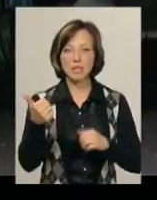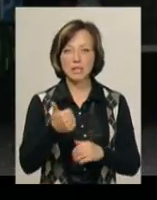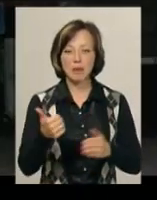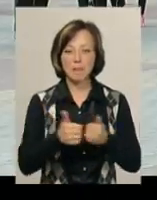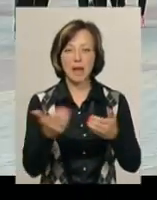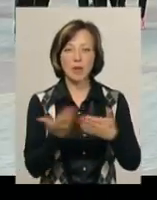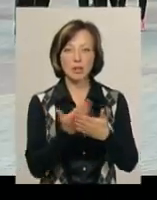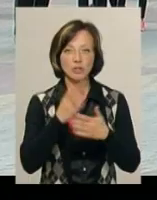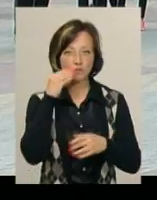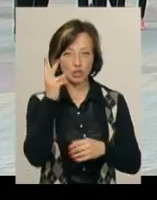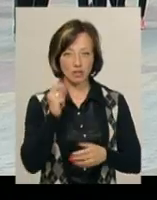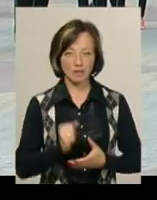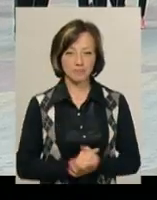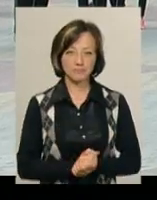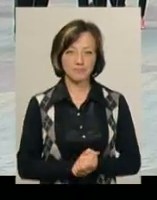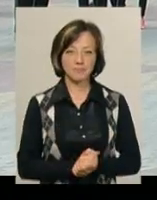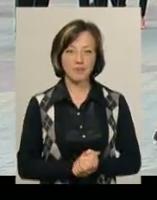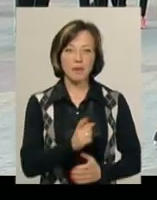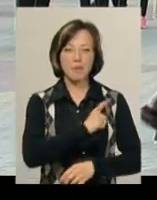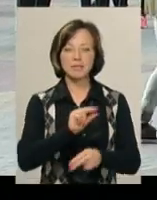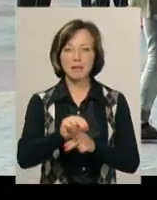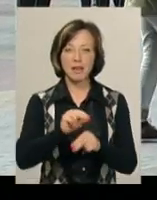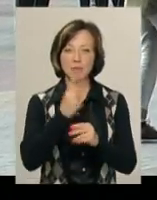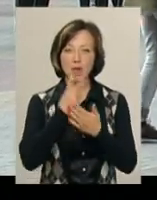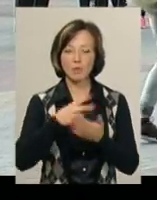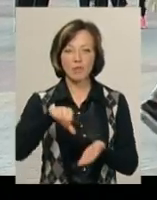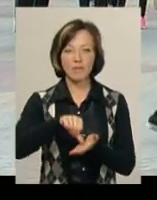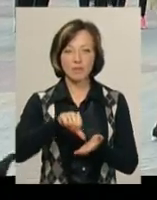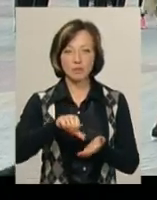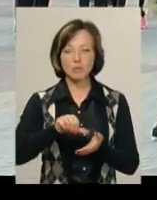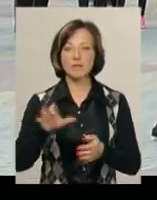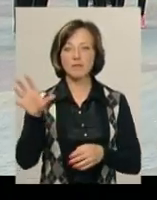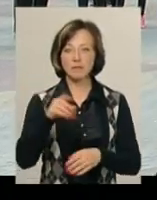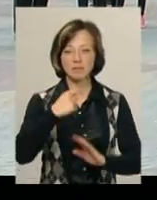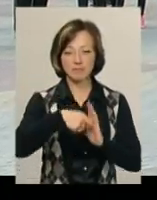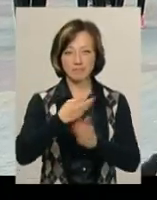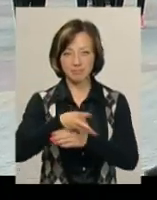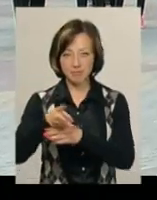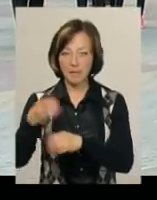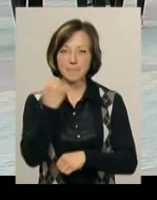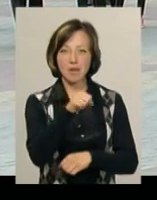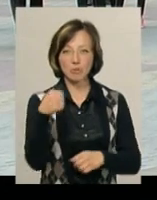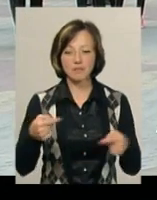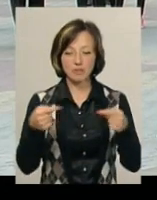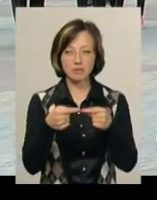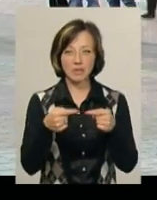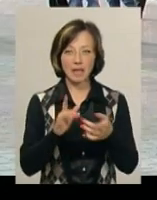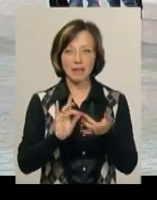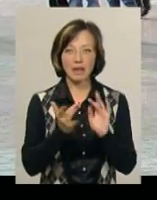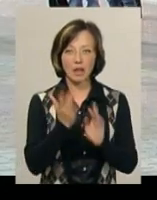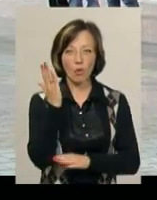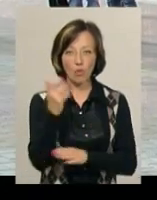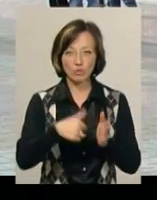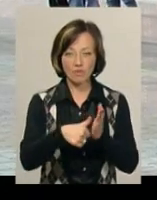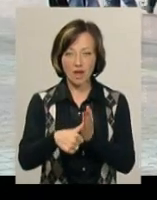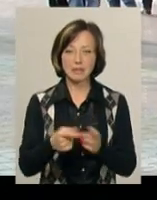біля кінотеатру імені Тараса Шевченка. Майстер-класи та показові виступи учасників фільмуватимуться. Переможці визначатимуть шляхом